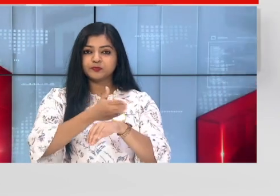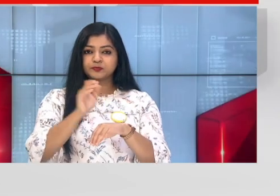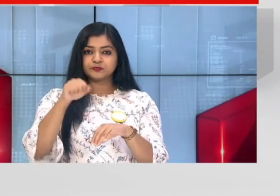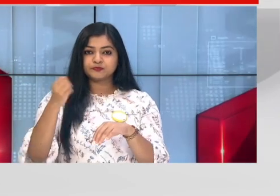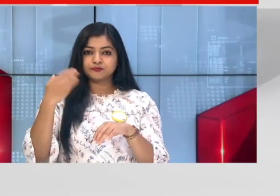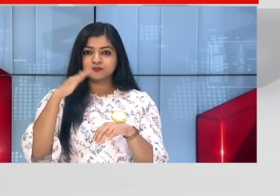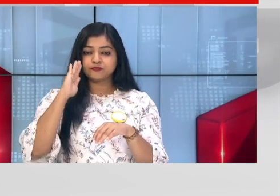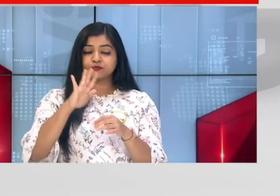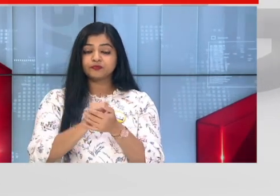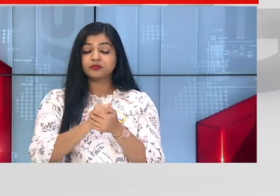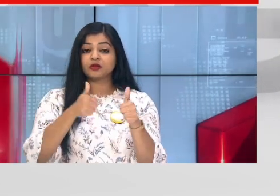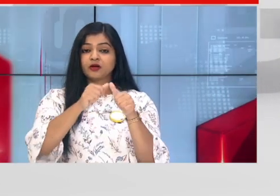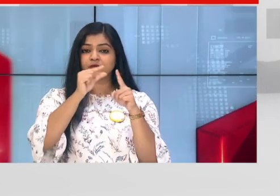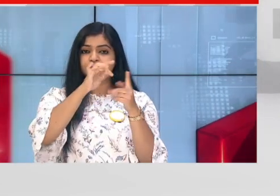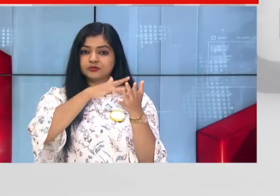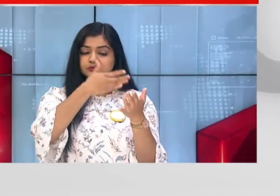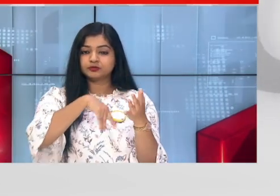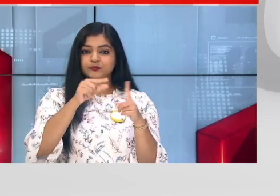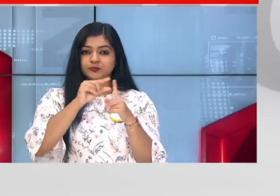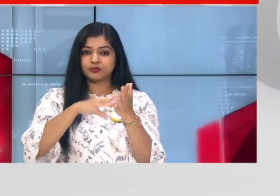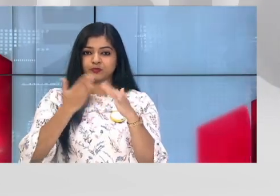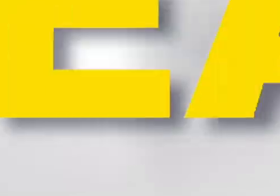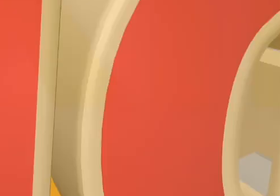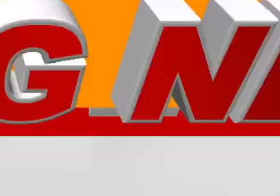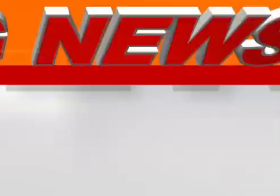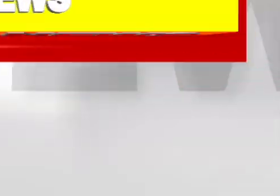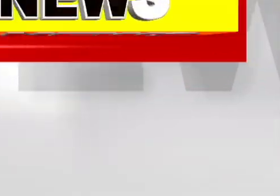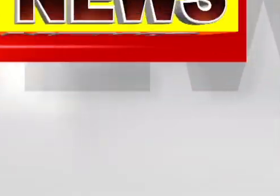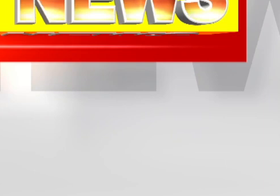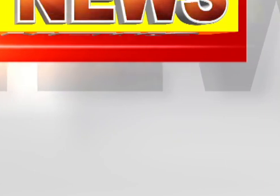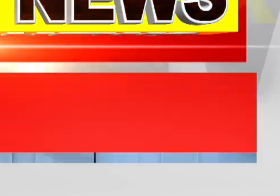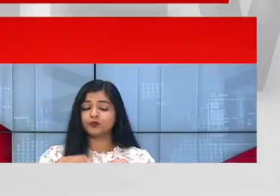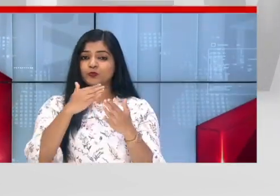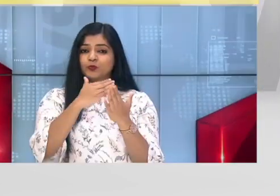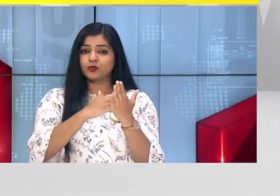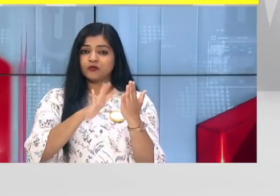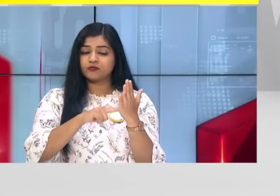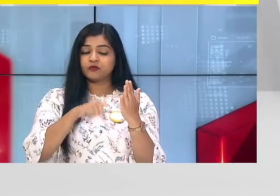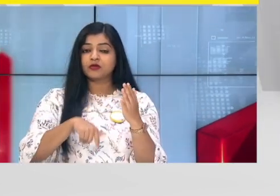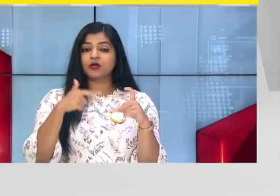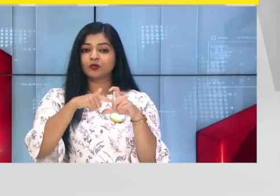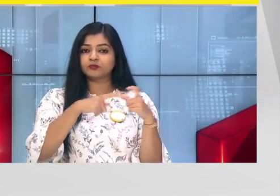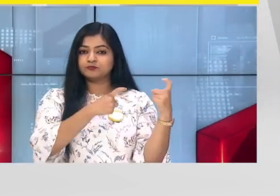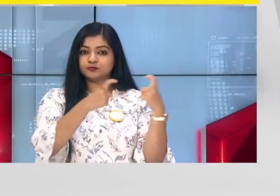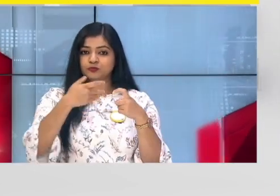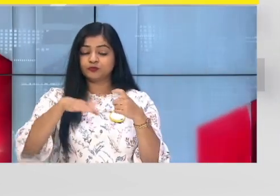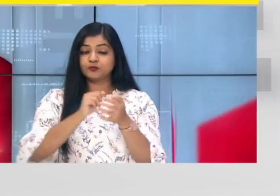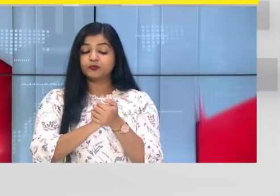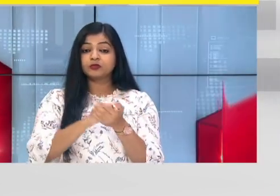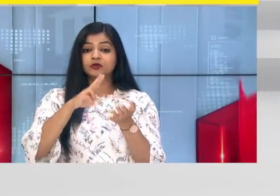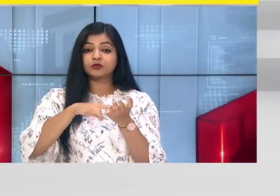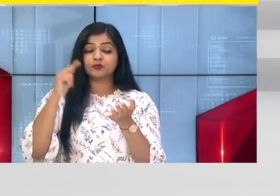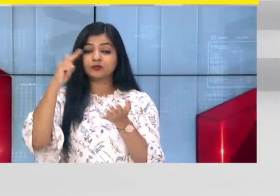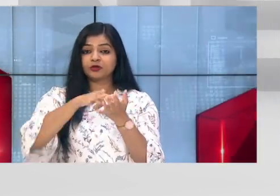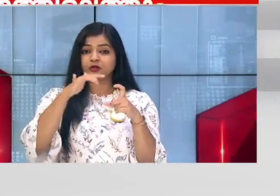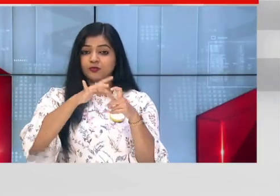അദ്ദേഹം ആന്ധ്രയിലായിരുന്നു. അദ്ദേഹത്തിന്റെ അല്പസമയം മുമ്പ് വരെയുള്ള ഒരു പ്രോഗ്രാം. അതിനുശേഷം അദ്ദേഹം കൊച്ചിയിലേക്കുള്ള യാത്രയിലാണ്. നെടുമ്പാശ്ശേരിയിൽ BJPയുടെ ഒരു